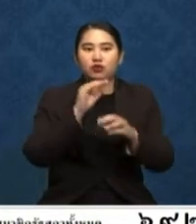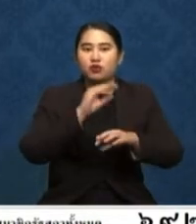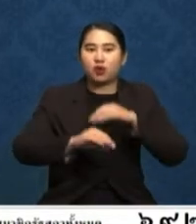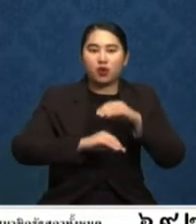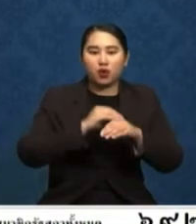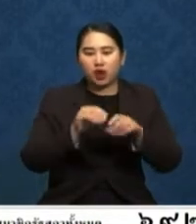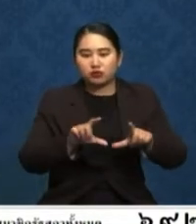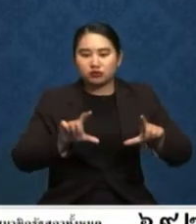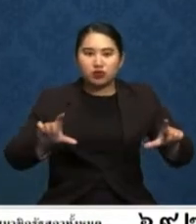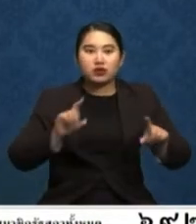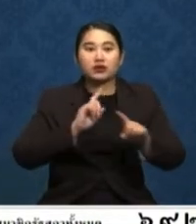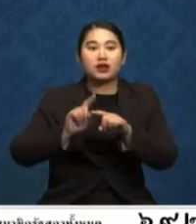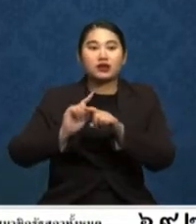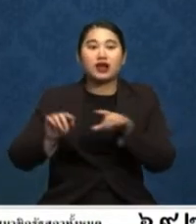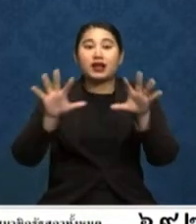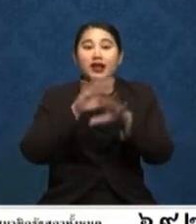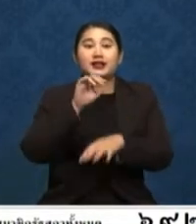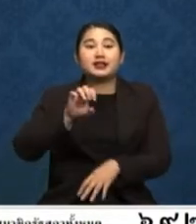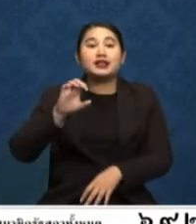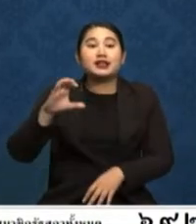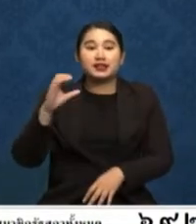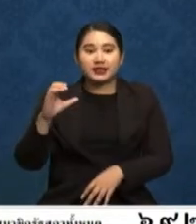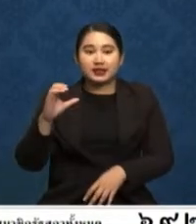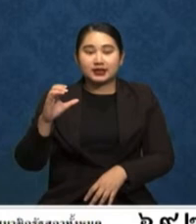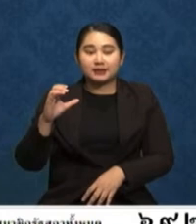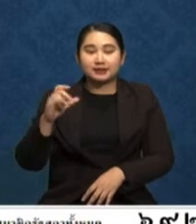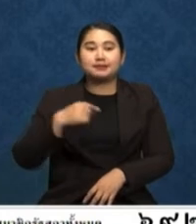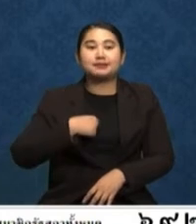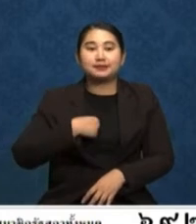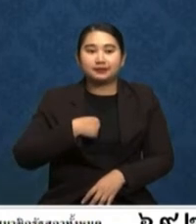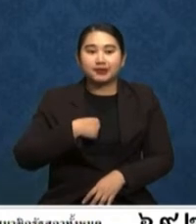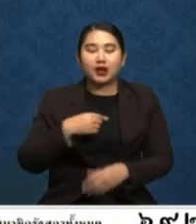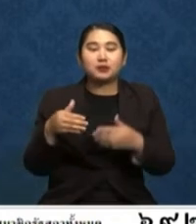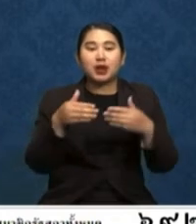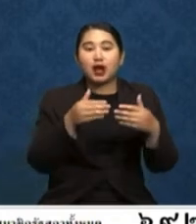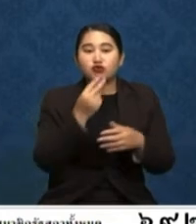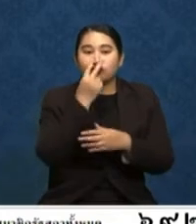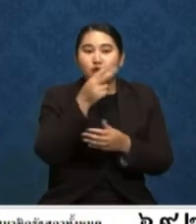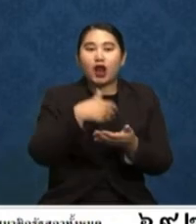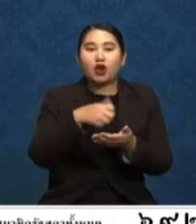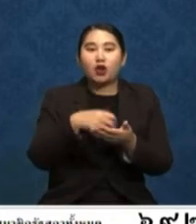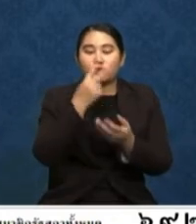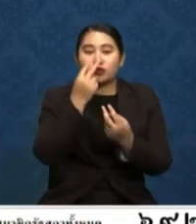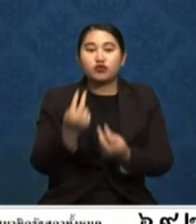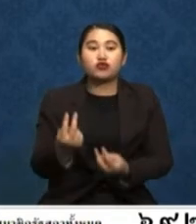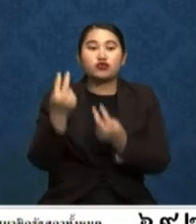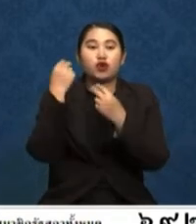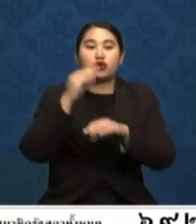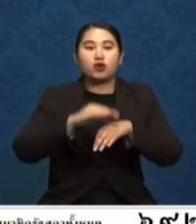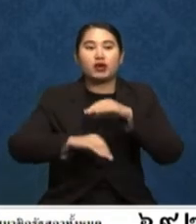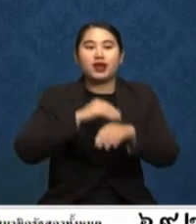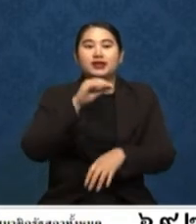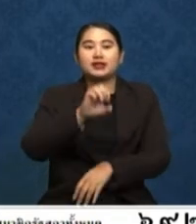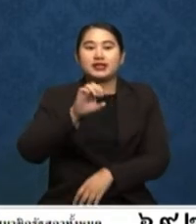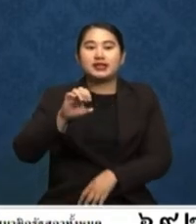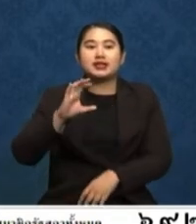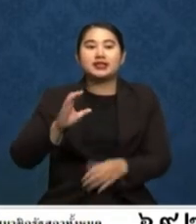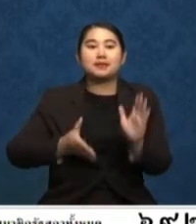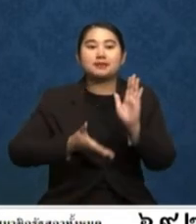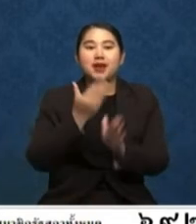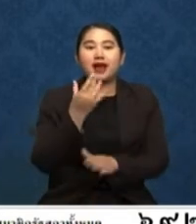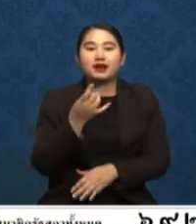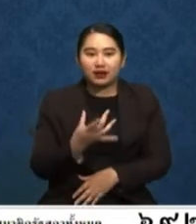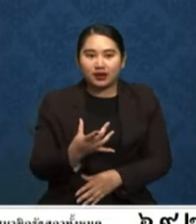ขนาดใหญ่แบบeecดิฉันขอพาย้อนไปดูสักนิดนึงว่า eecเขาทำอะไรสำเร็จแล้ว